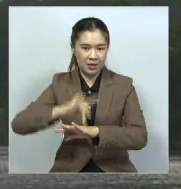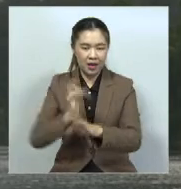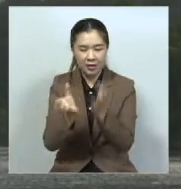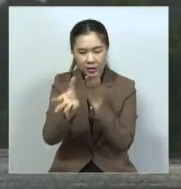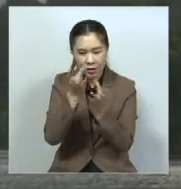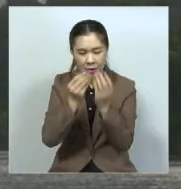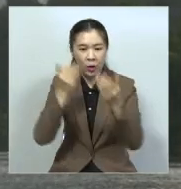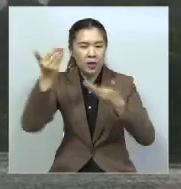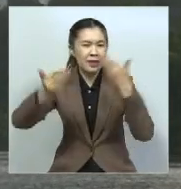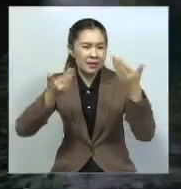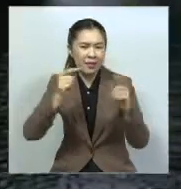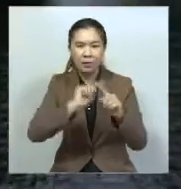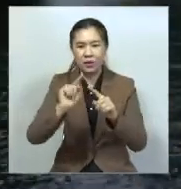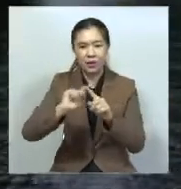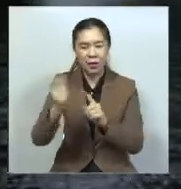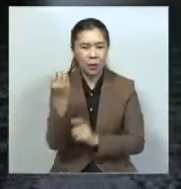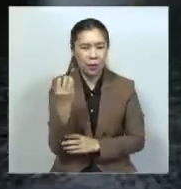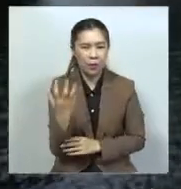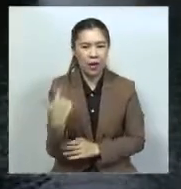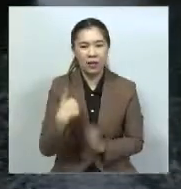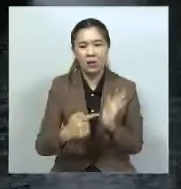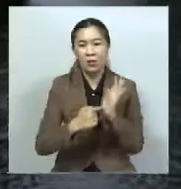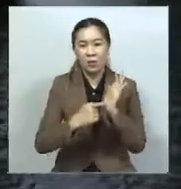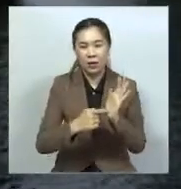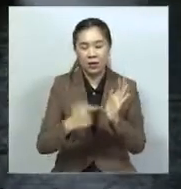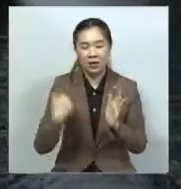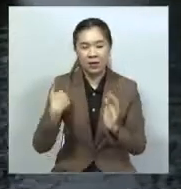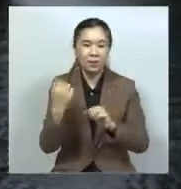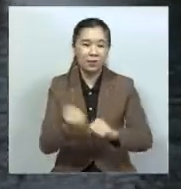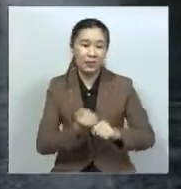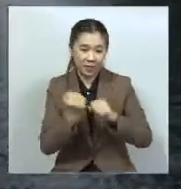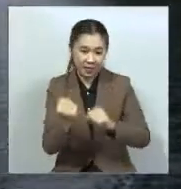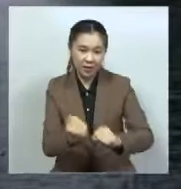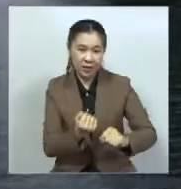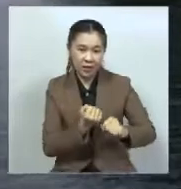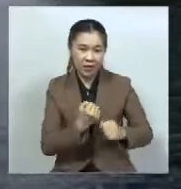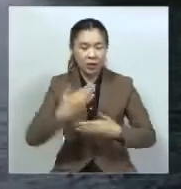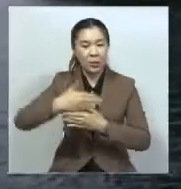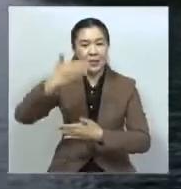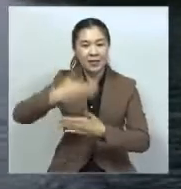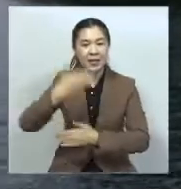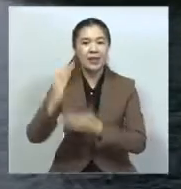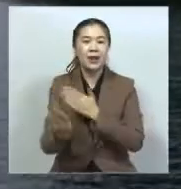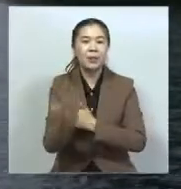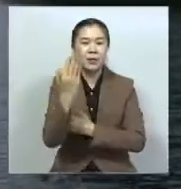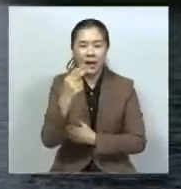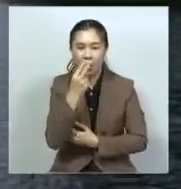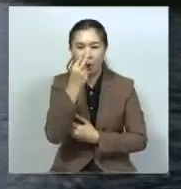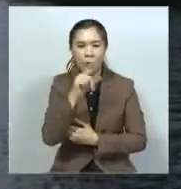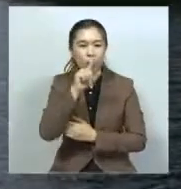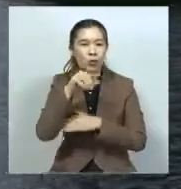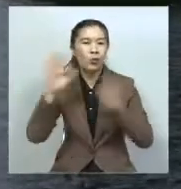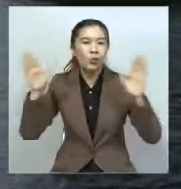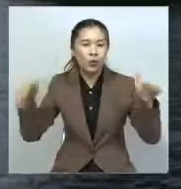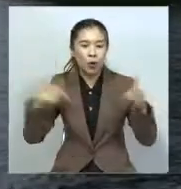และกิจกรรมผจญภัยอีกมากมายอาทิการล่องแพที่คลองคะเขื่อนราชประภาในยามเช้าเพื่อชมนกและเทือกเ